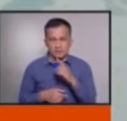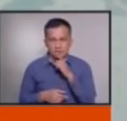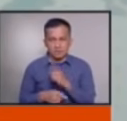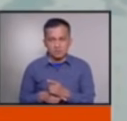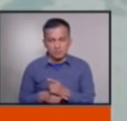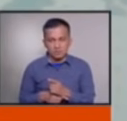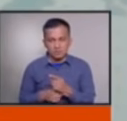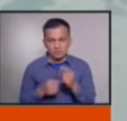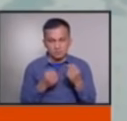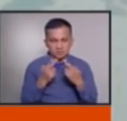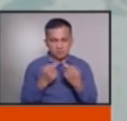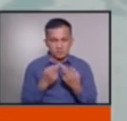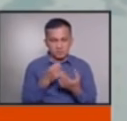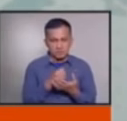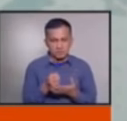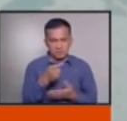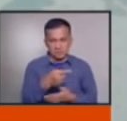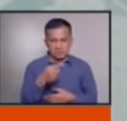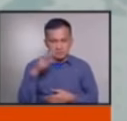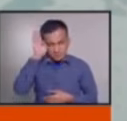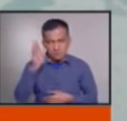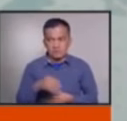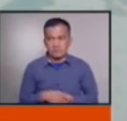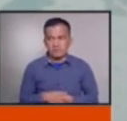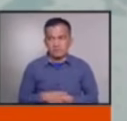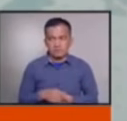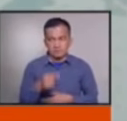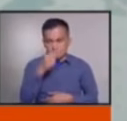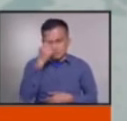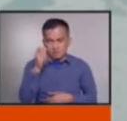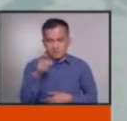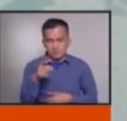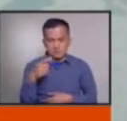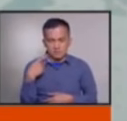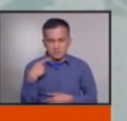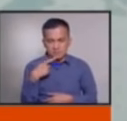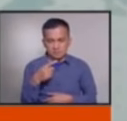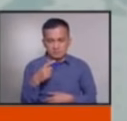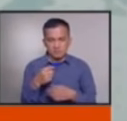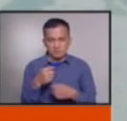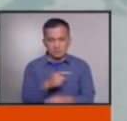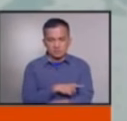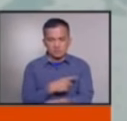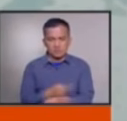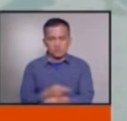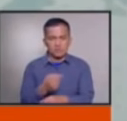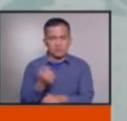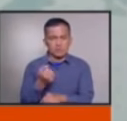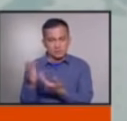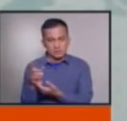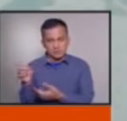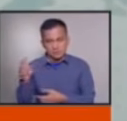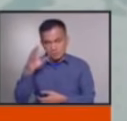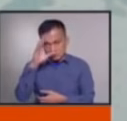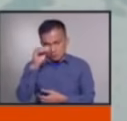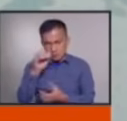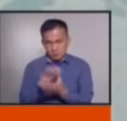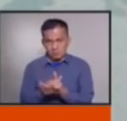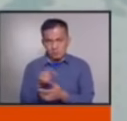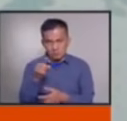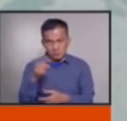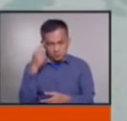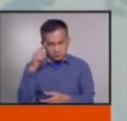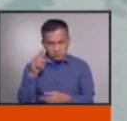talagang magkarelasyon kayo ni Berhel Briones. At dahil dyan, may hawak ng matibay na ebidensya, etong si Mister na para ikaw